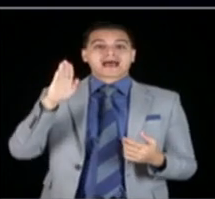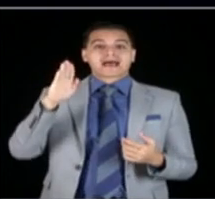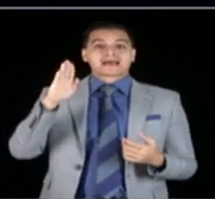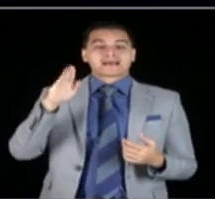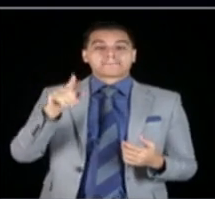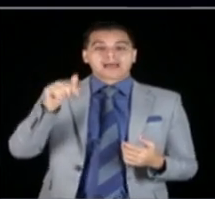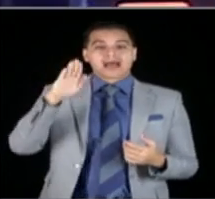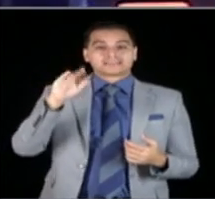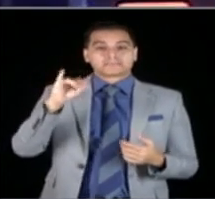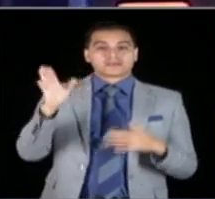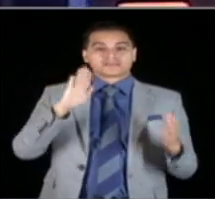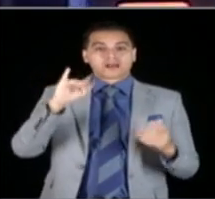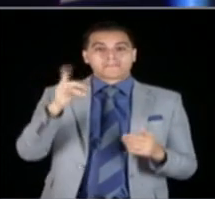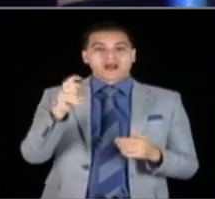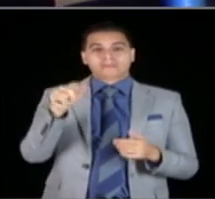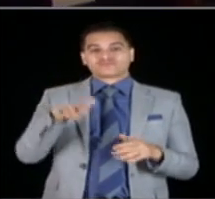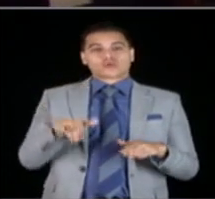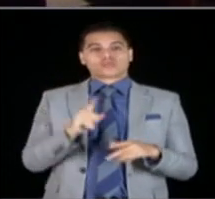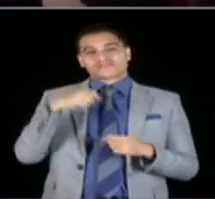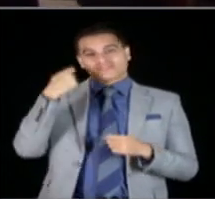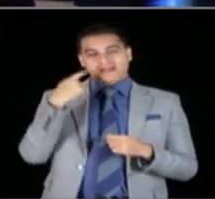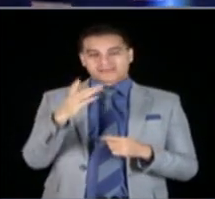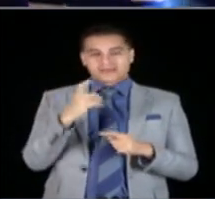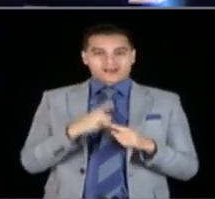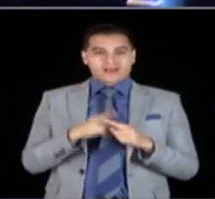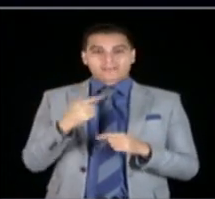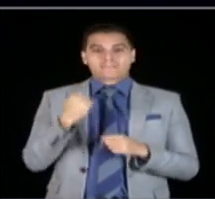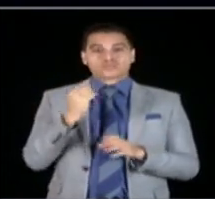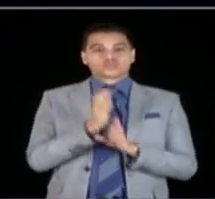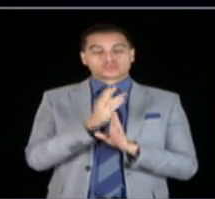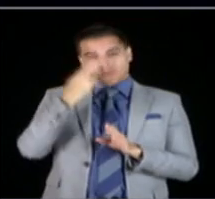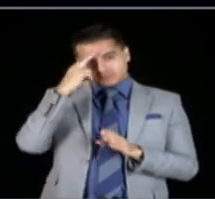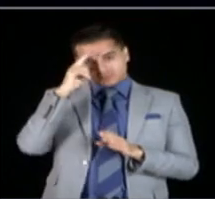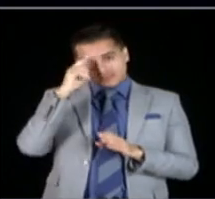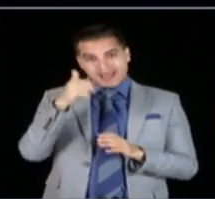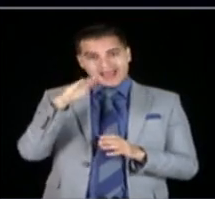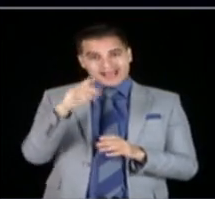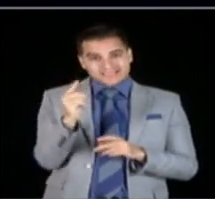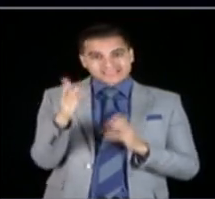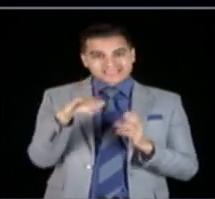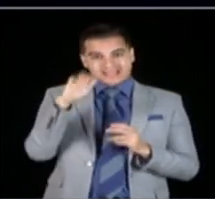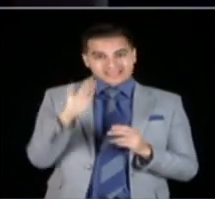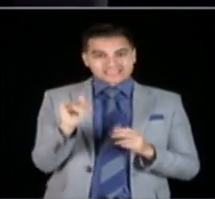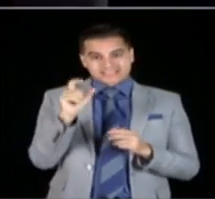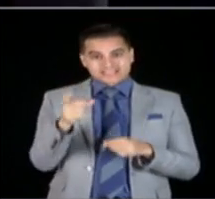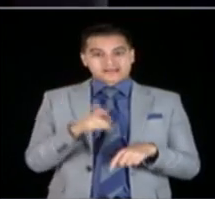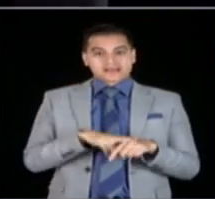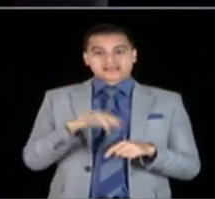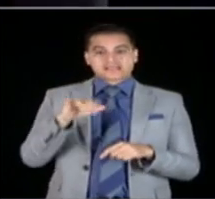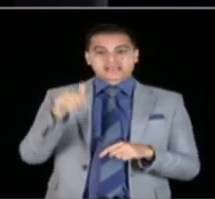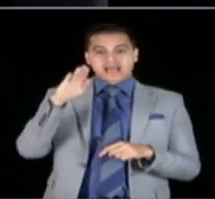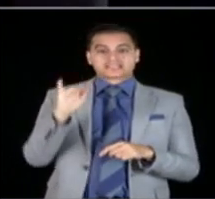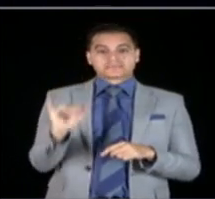الفيلم. إجابة خاطئة. هو بطولة آسر ياسين، محمود حميدة، ياسمين